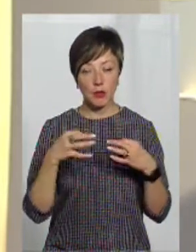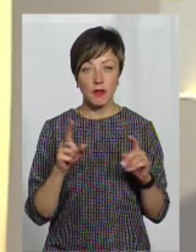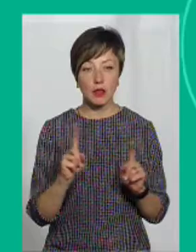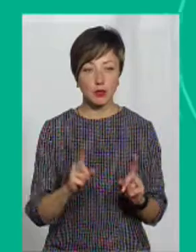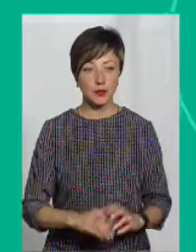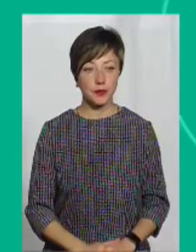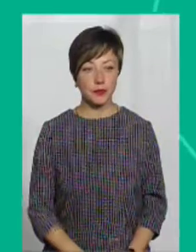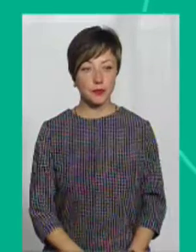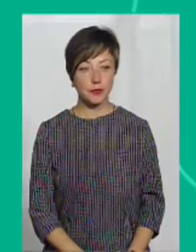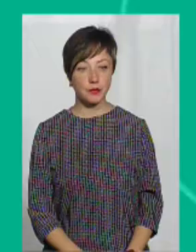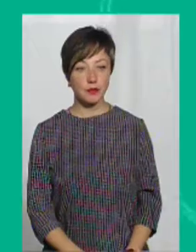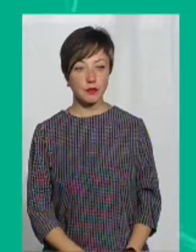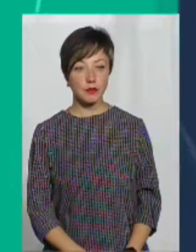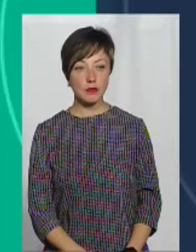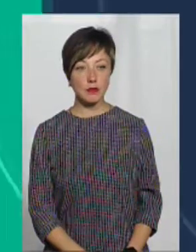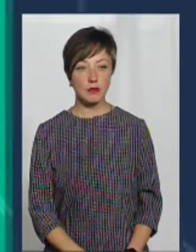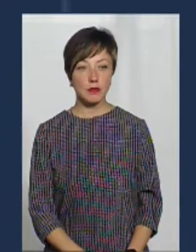розповіла.